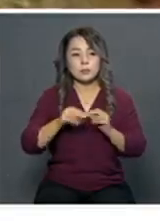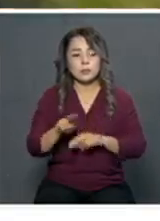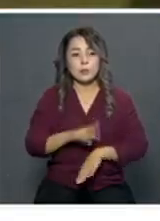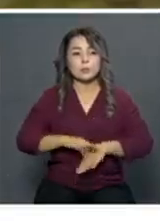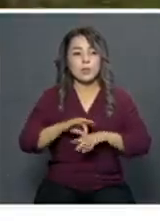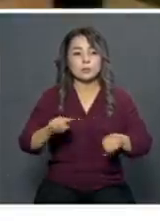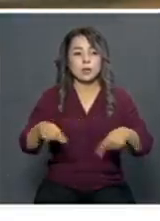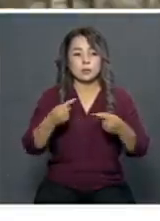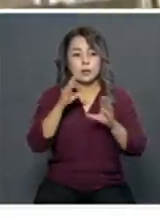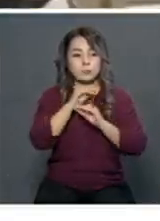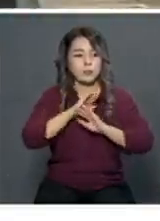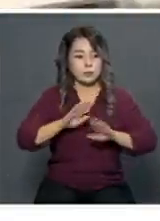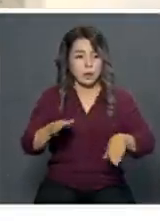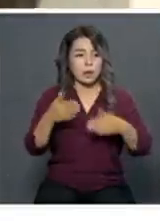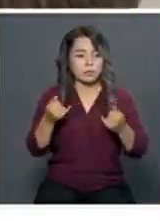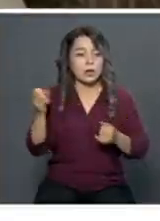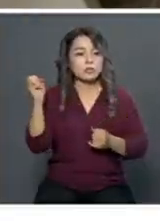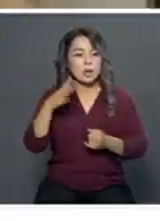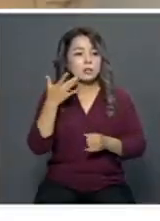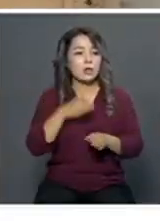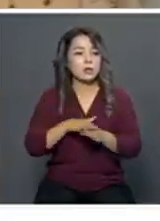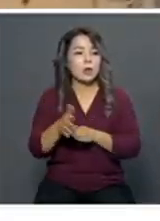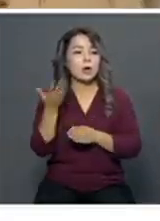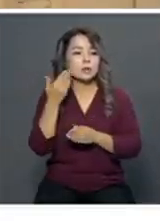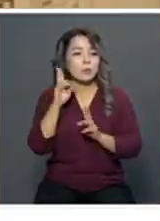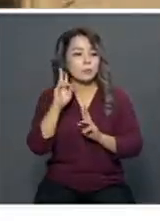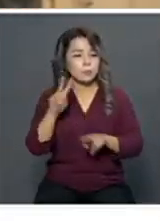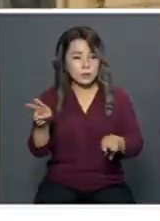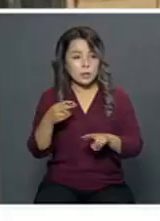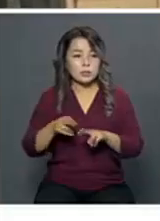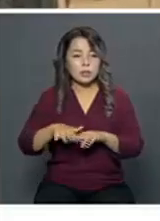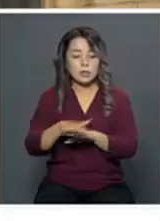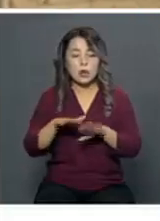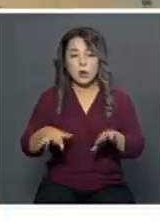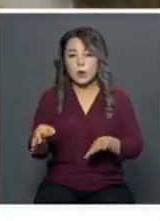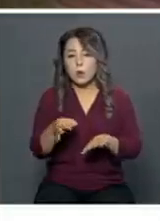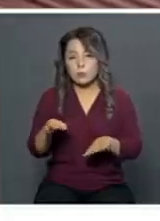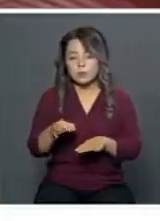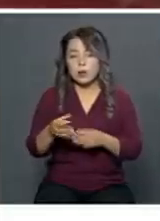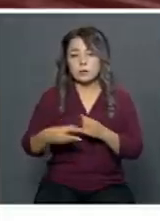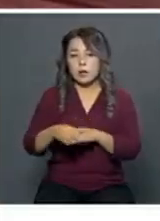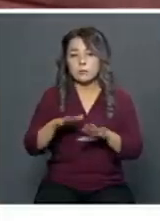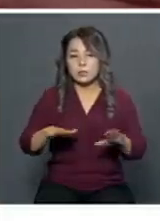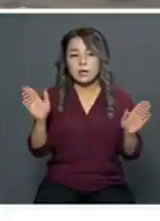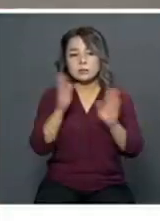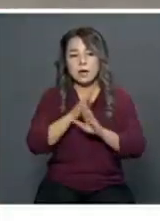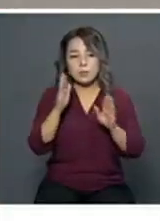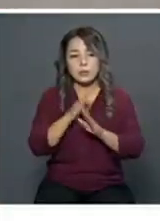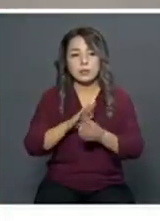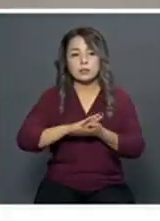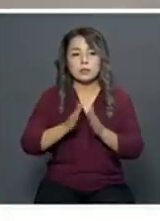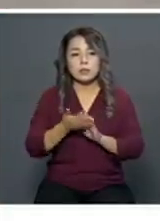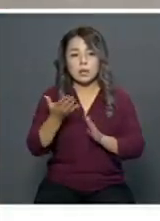келтіруге үлгермей жатыр. Бірақ жарық қашан толық берілетіні белгісіз. Облыс әкімі ауданда табиғи сипаттағы төтенше жағдай